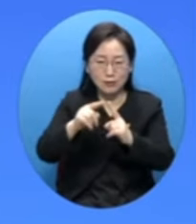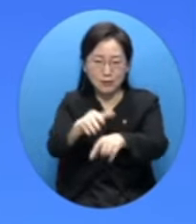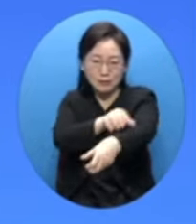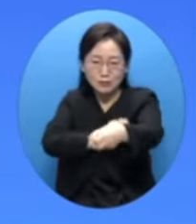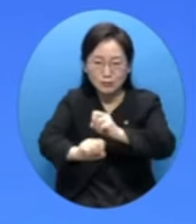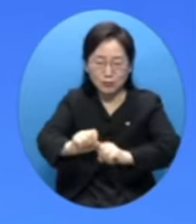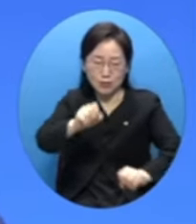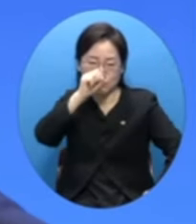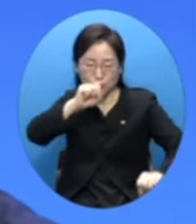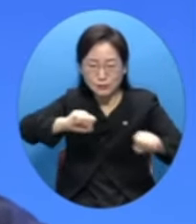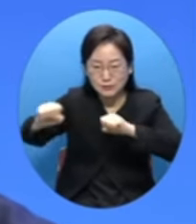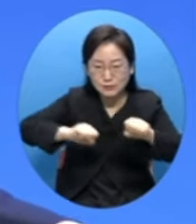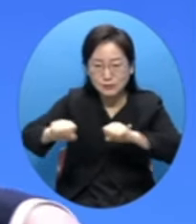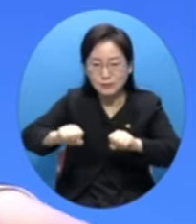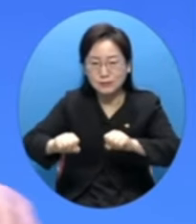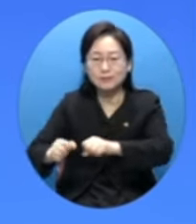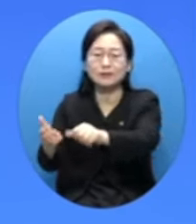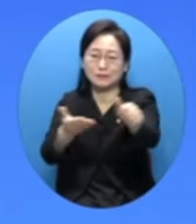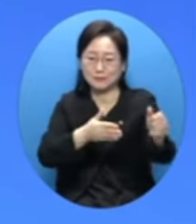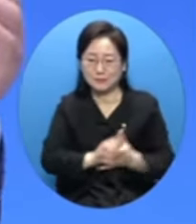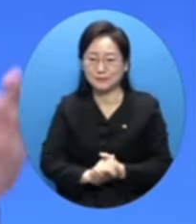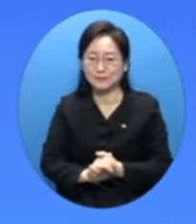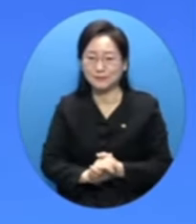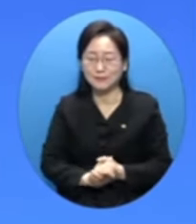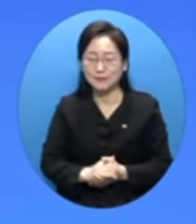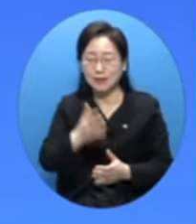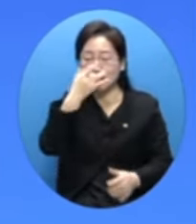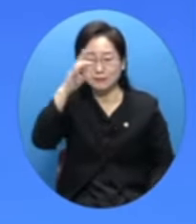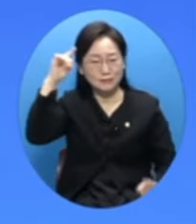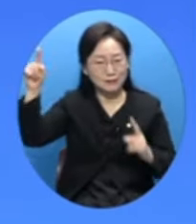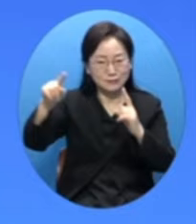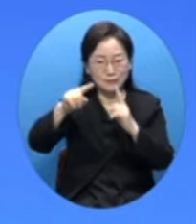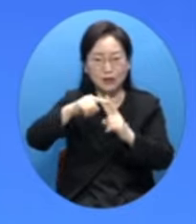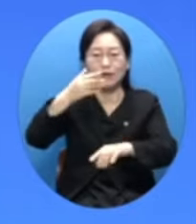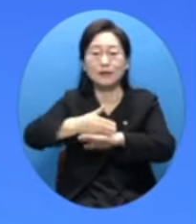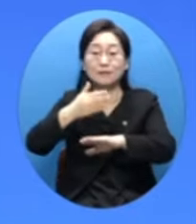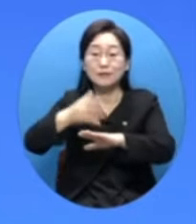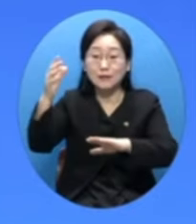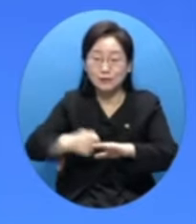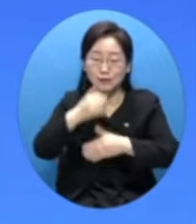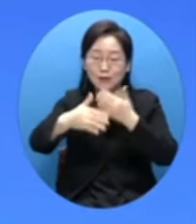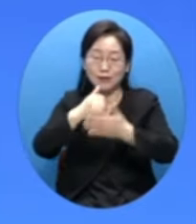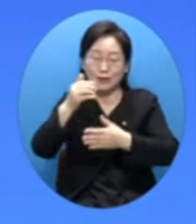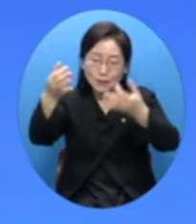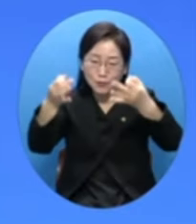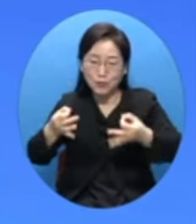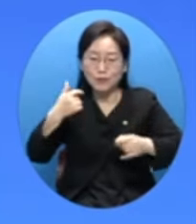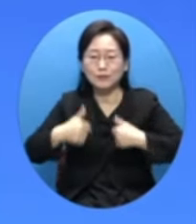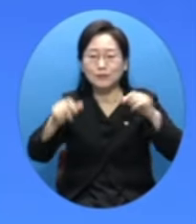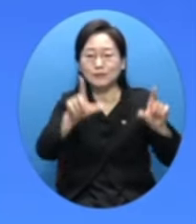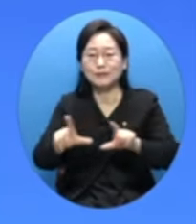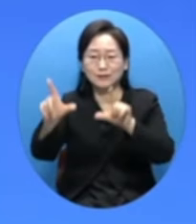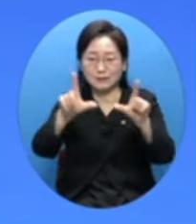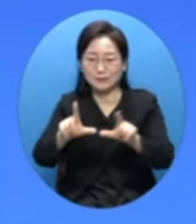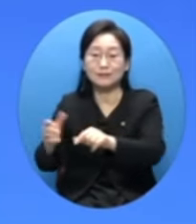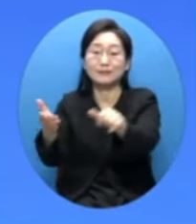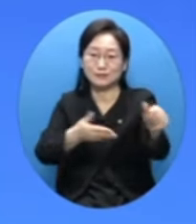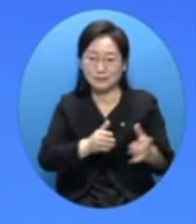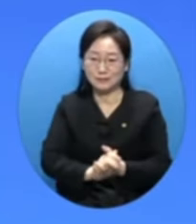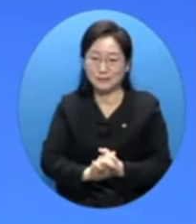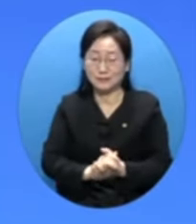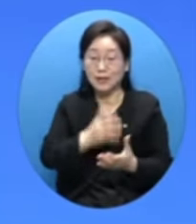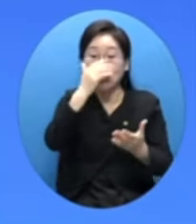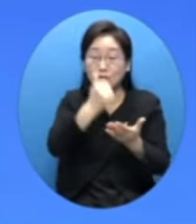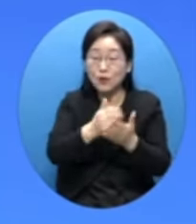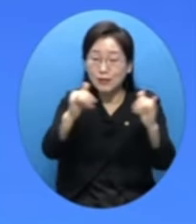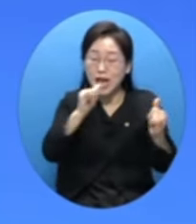삶을 살아가는 여러분 모두가 되기를 바랍니다. 절대 긍정 절대 감사로 무장해서 하나님이 기뻐하시는 삶을 살아가게 되기를 바랍니다. 죄수가